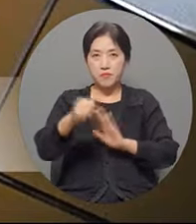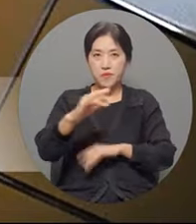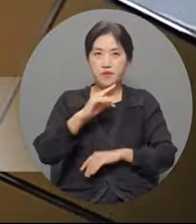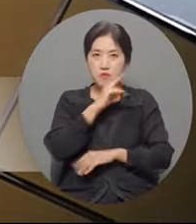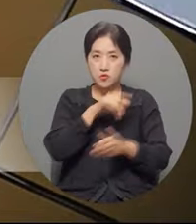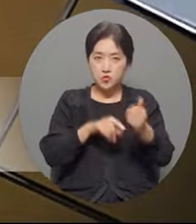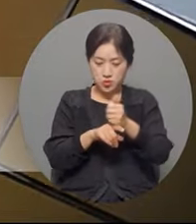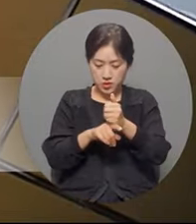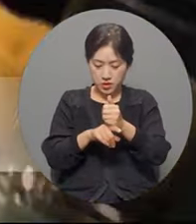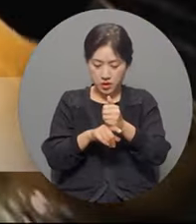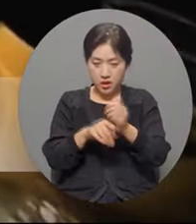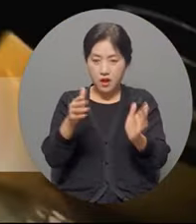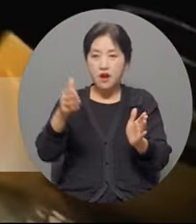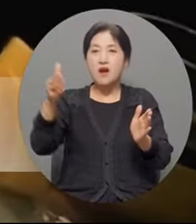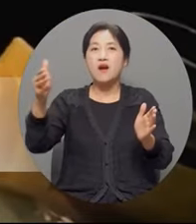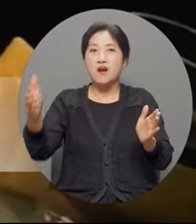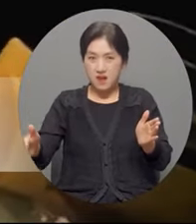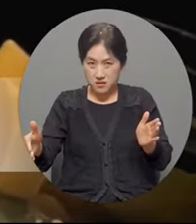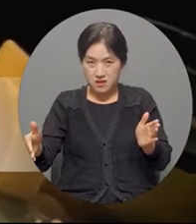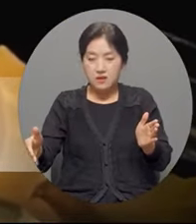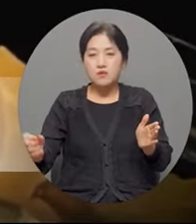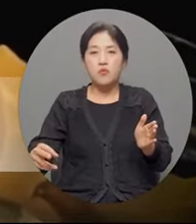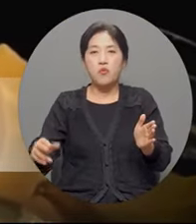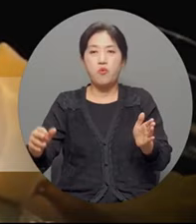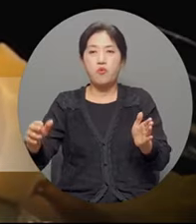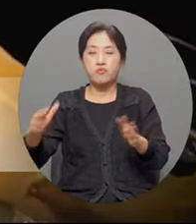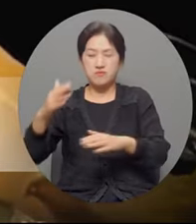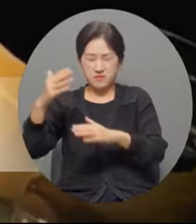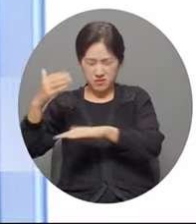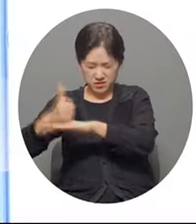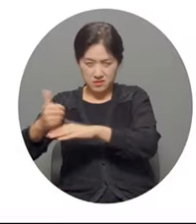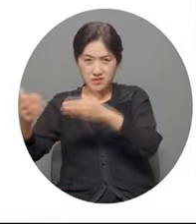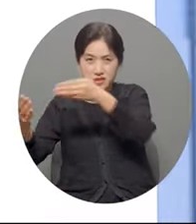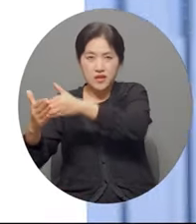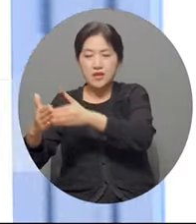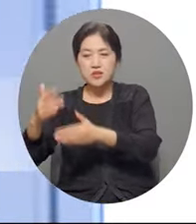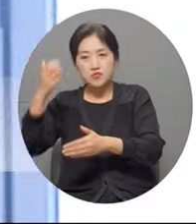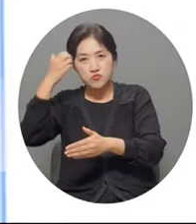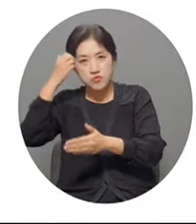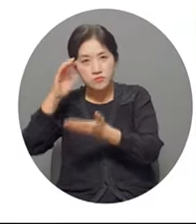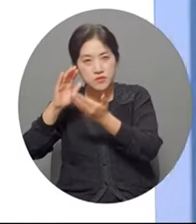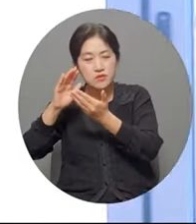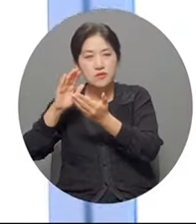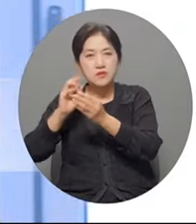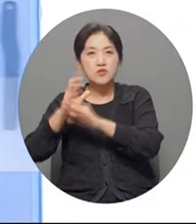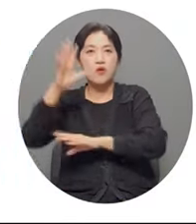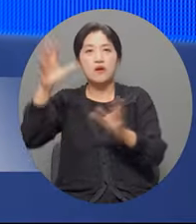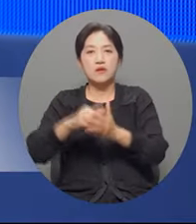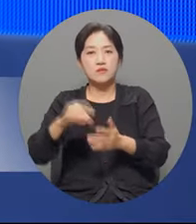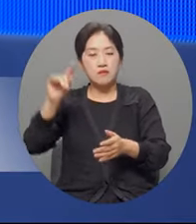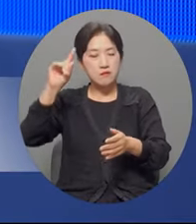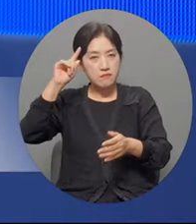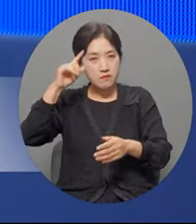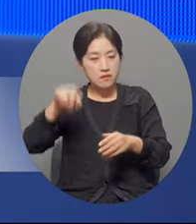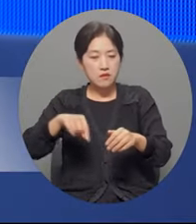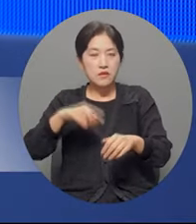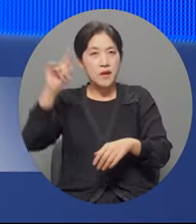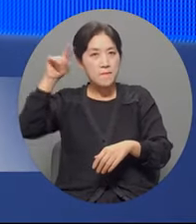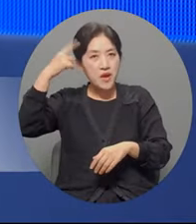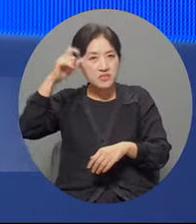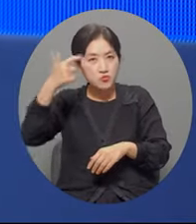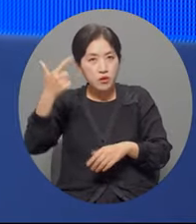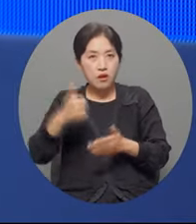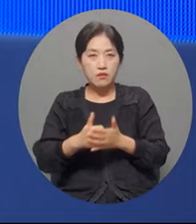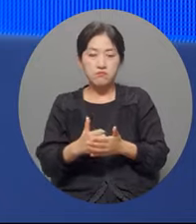조사기간을 한 차례 연장하고 최장 처리 기한인 90일을 넘겨 총 116일 걸렸는데도 전원 위에선 그 이유도